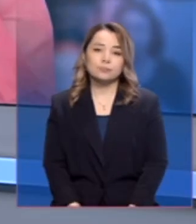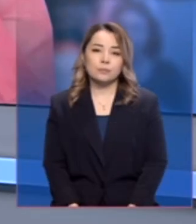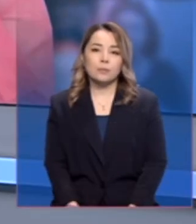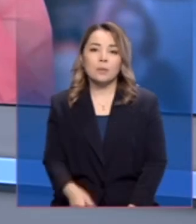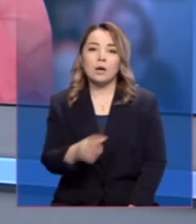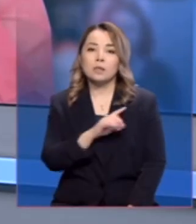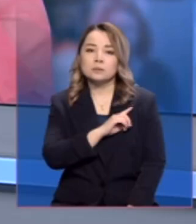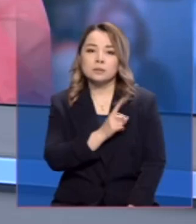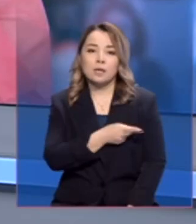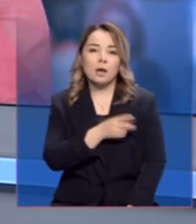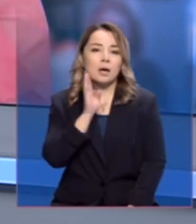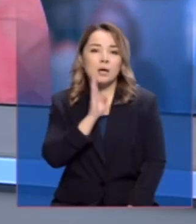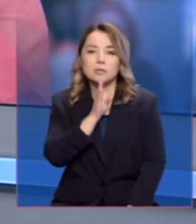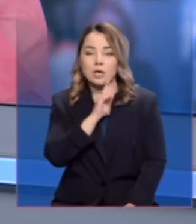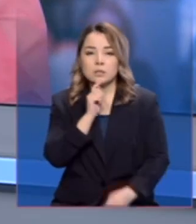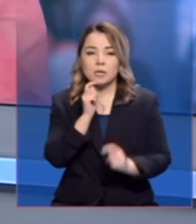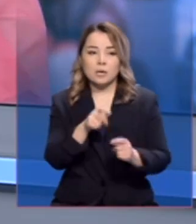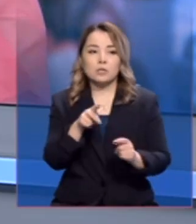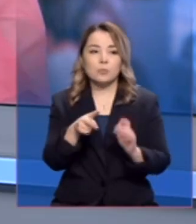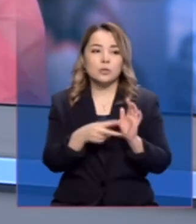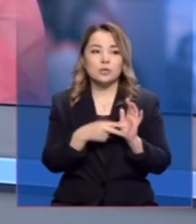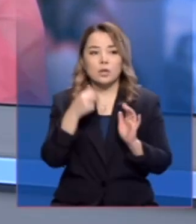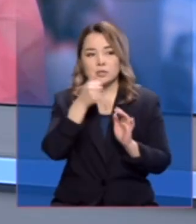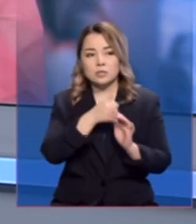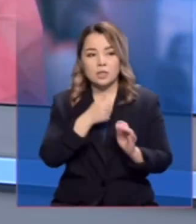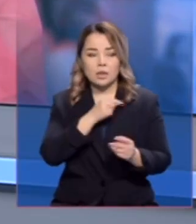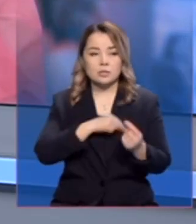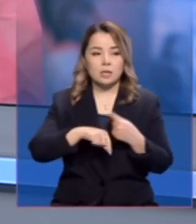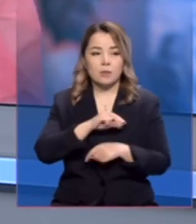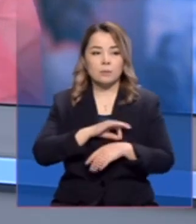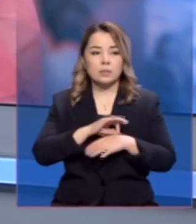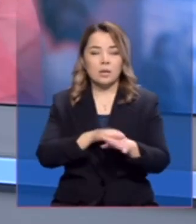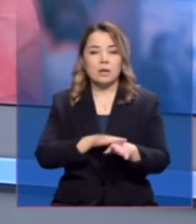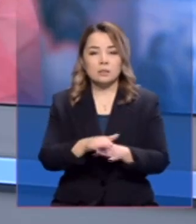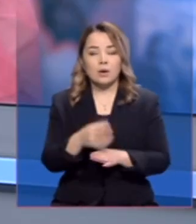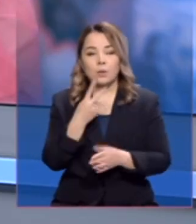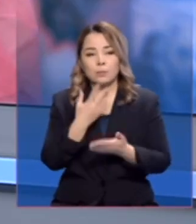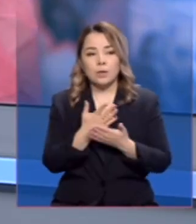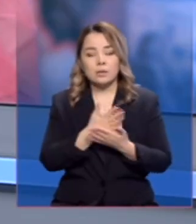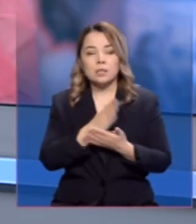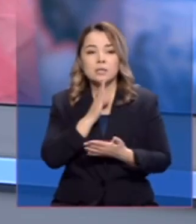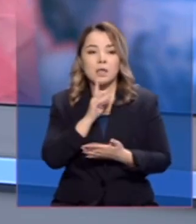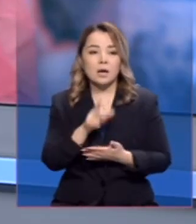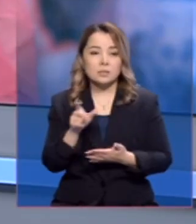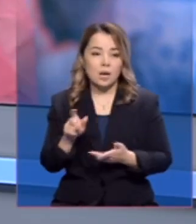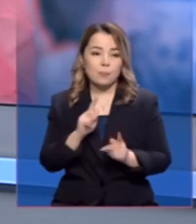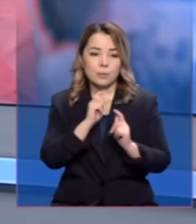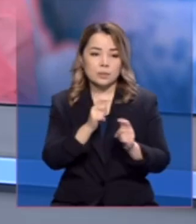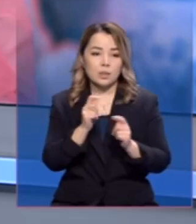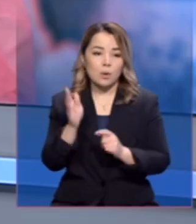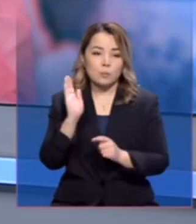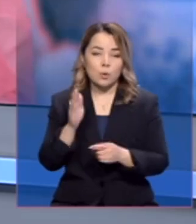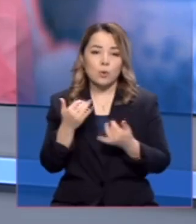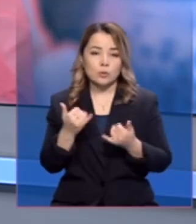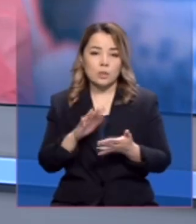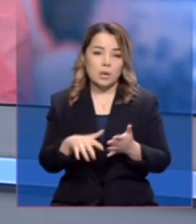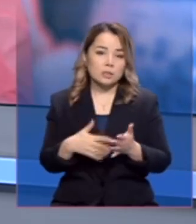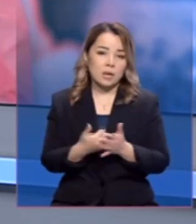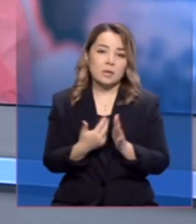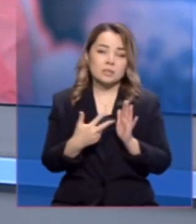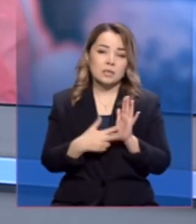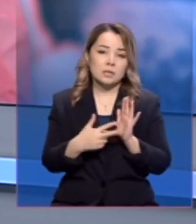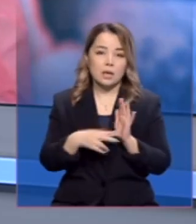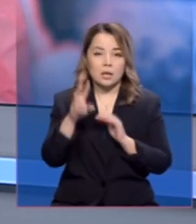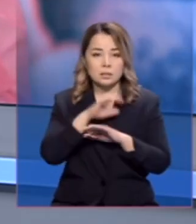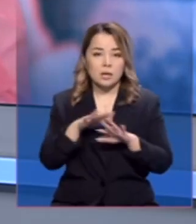Ал батыл әйел сыйлығы 2007 жылдан бері кәсібін адал атқарып қайраткерлік көрсеткен қыз-келіншектерге беріледі. Бүгінге дейін 80